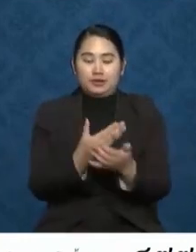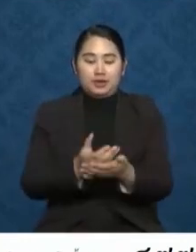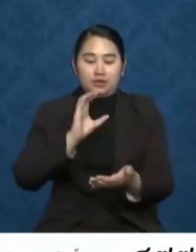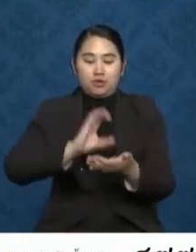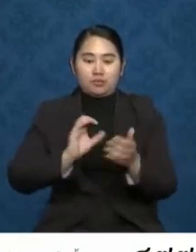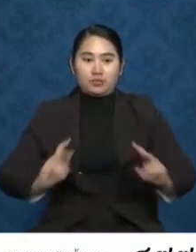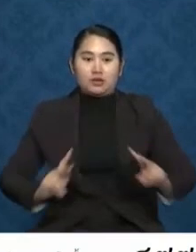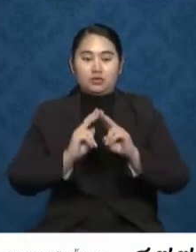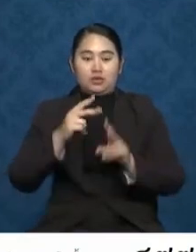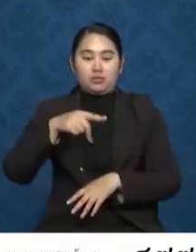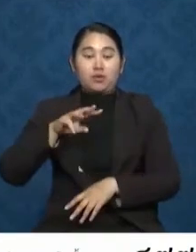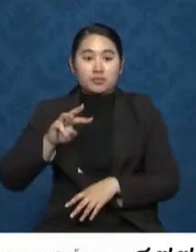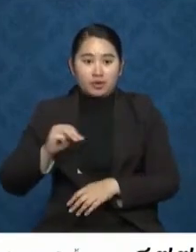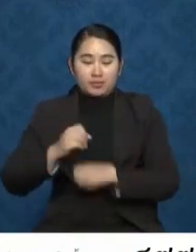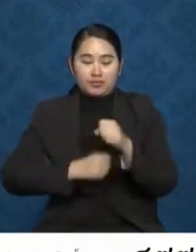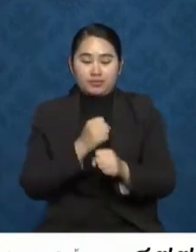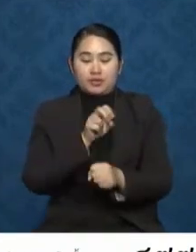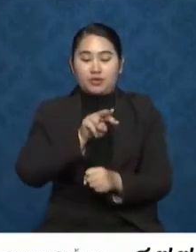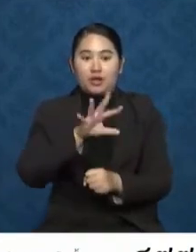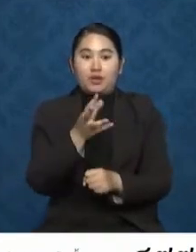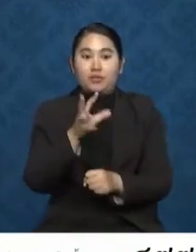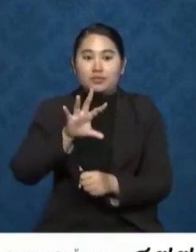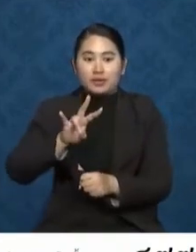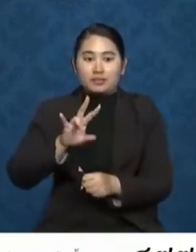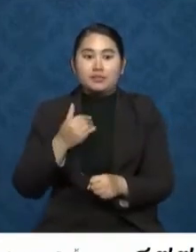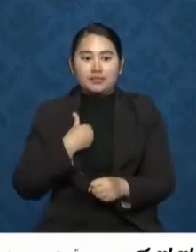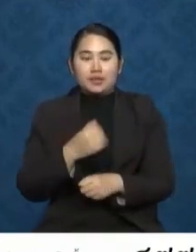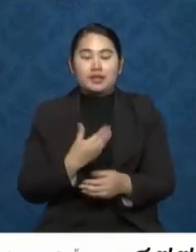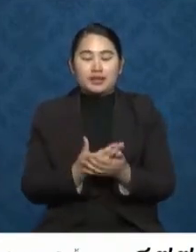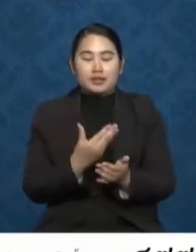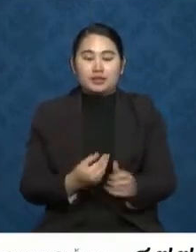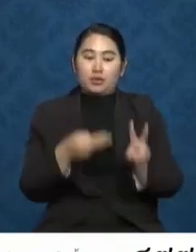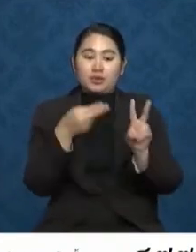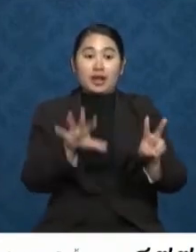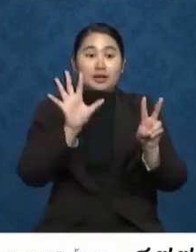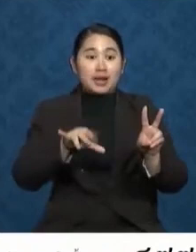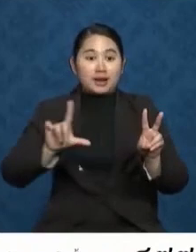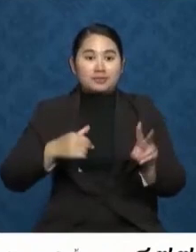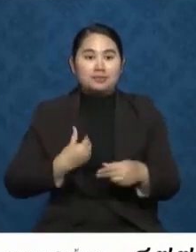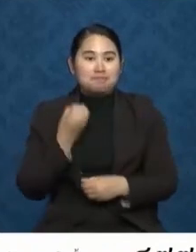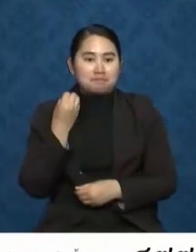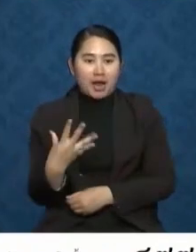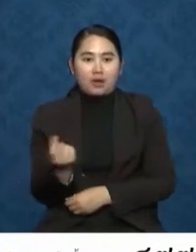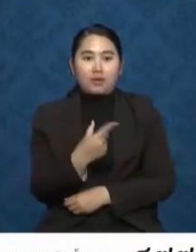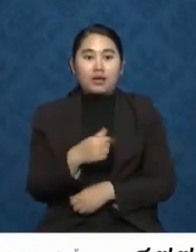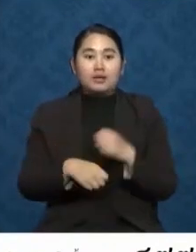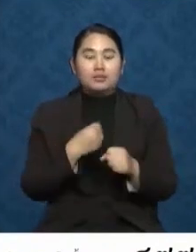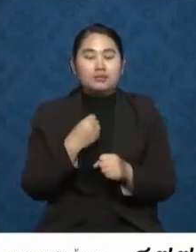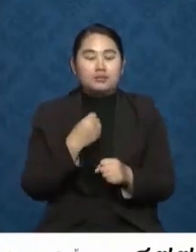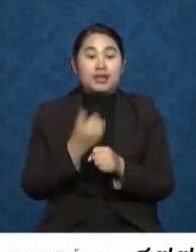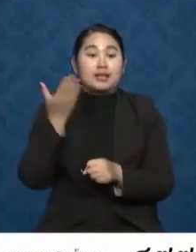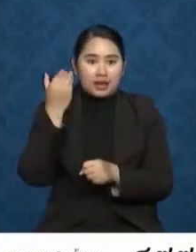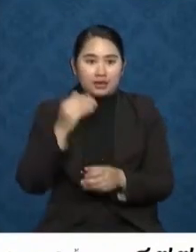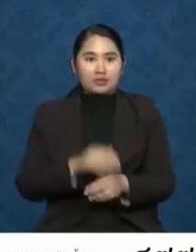รวงพัฒนาสังคมและความมั่นคงของมนุษย์ปี67จำนวน 25,000 กว่าล้านบาทซึ่งมากกว่าปีที่แล้ว 7,000 กว่าล้านบาทซึ่งม